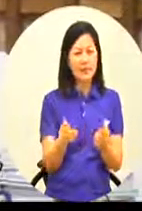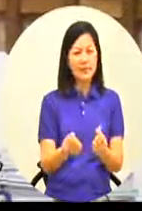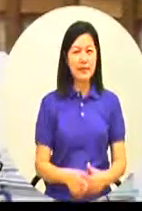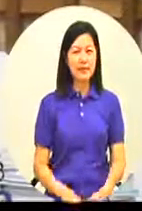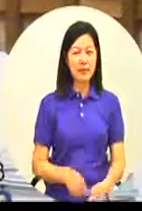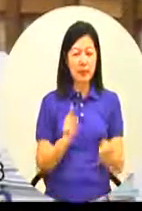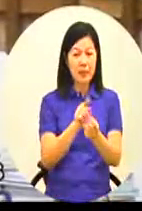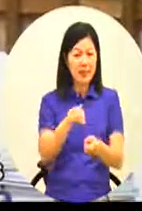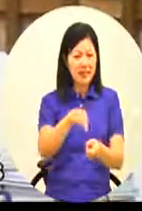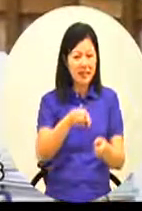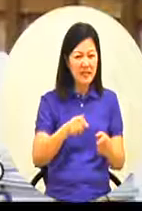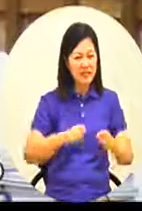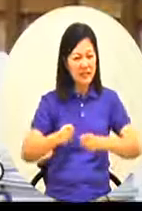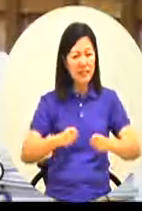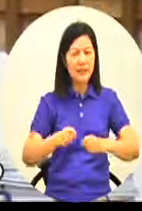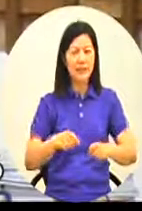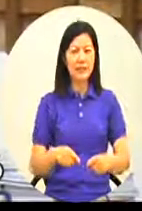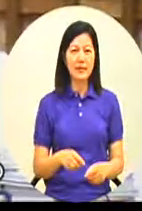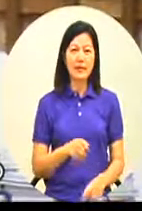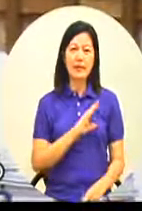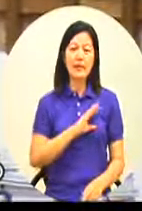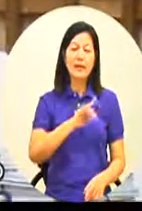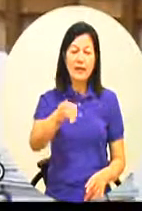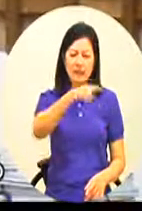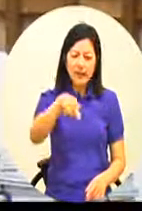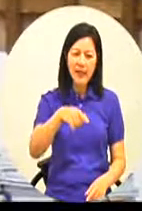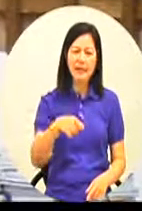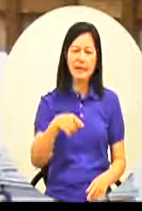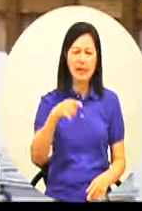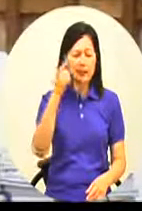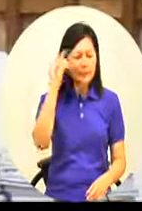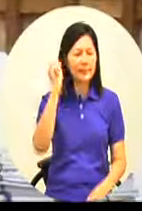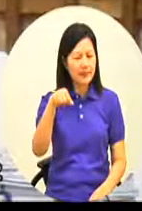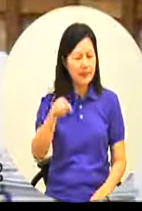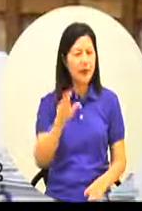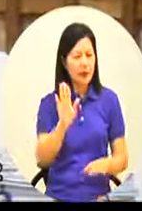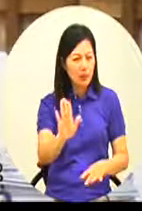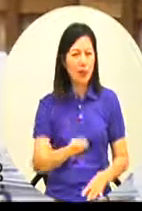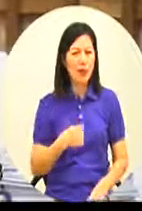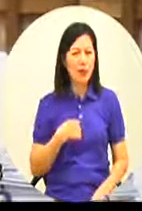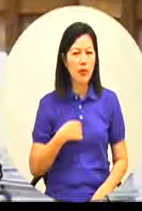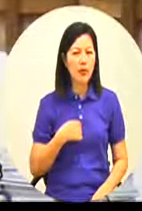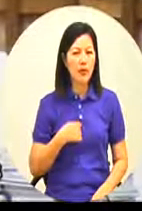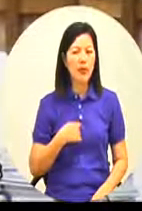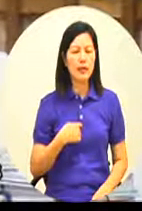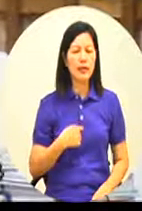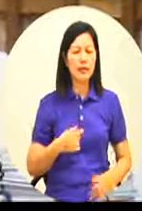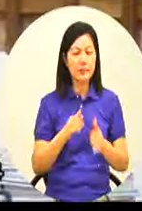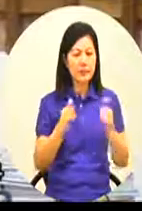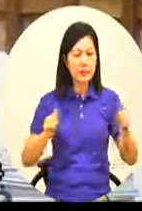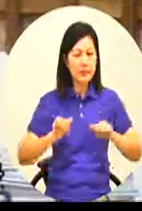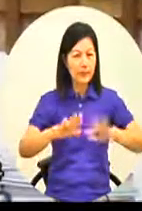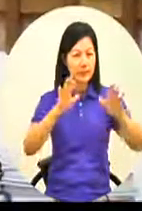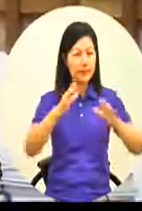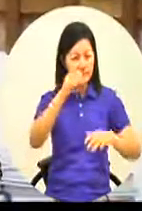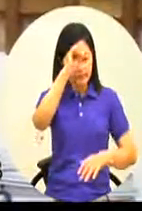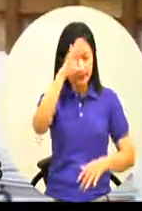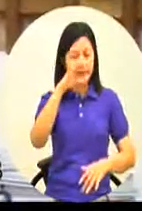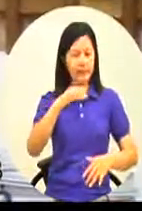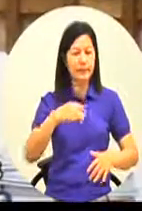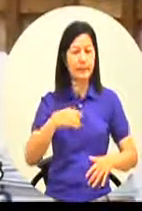着这个政策，当然有人赞成啦。我身为民进党的成员，来调整着地